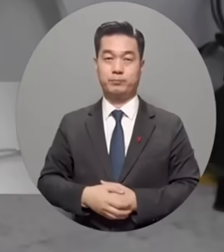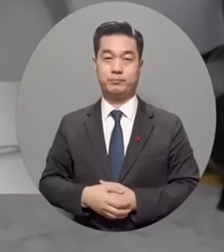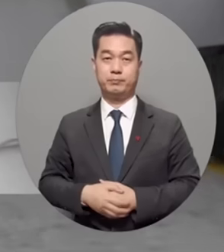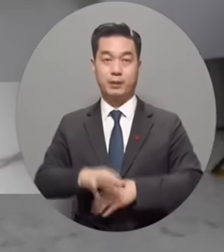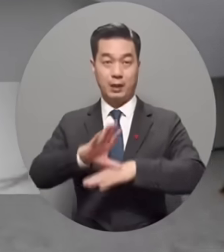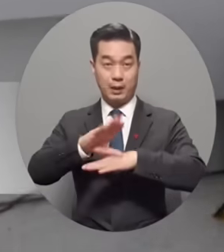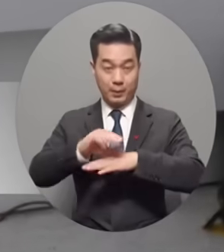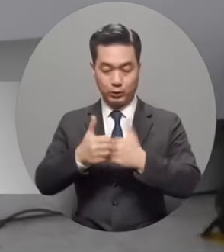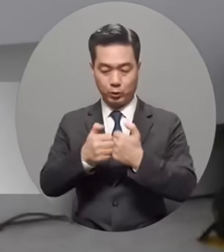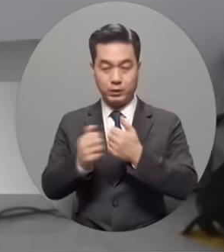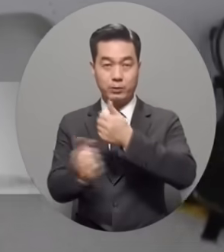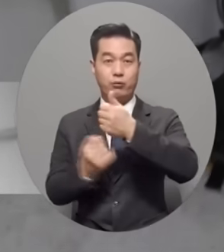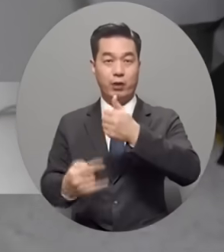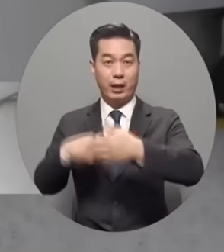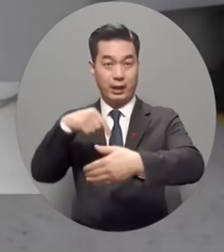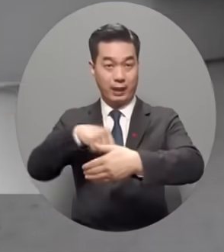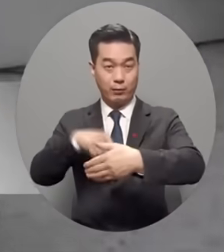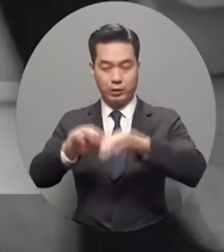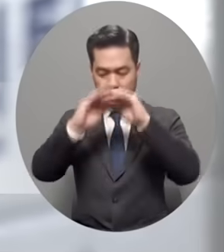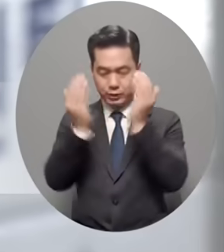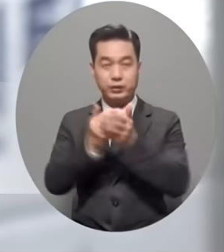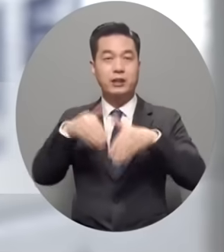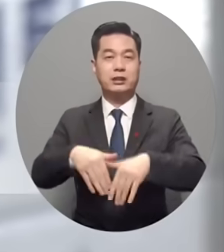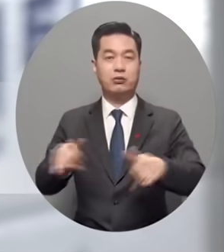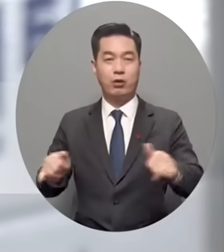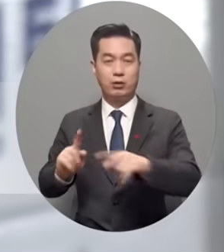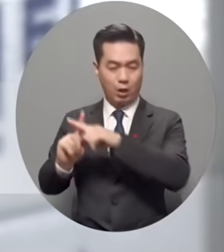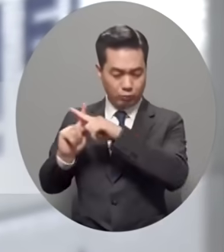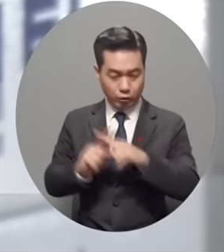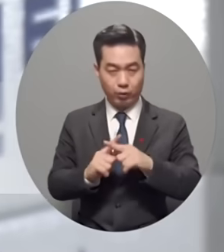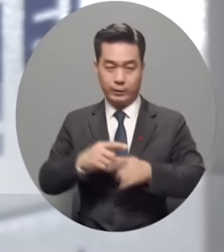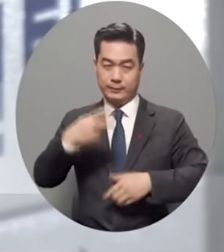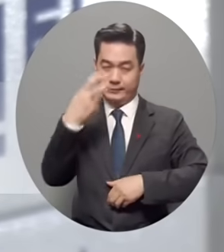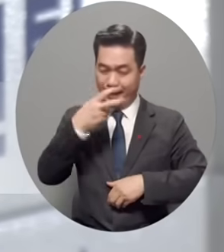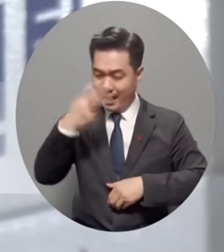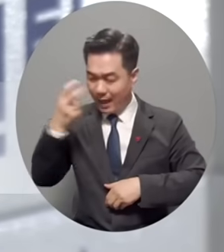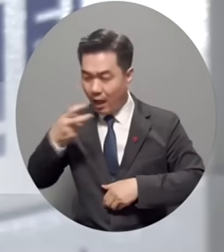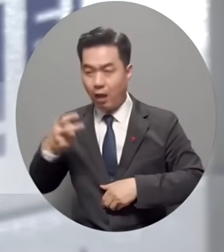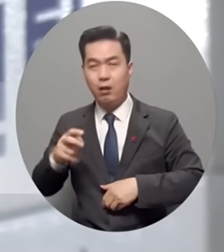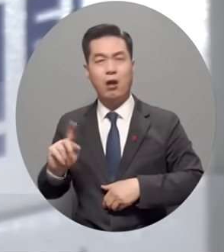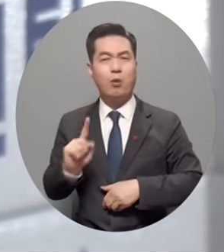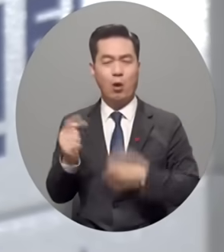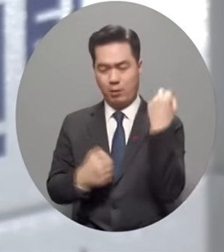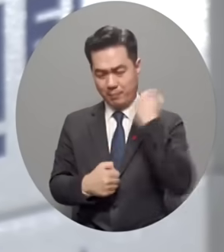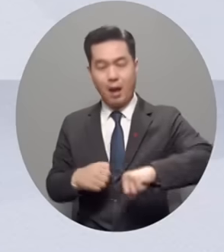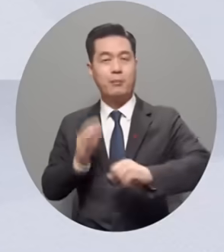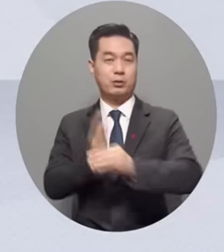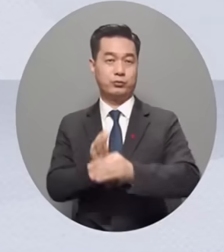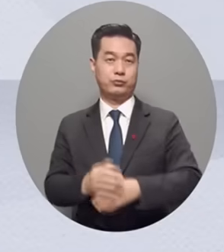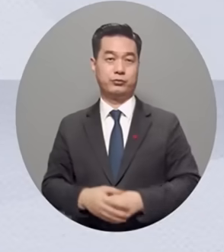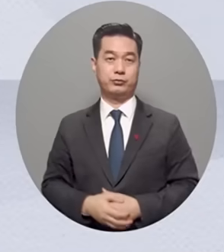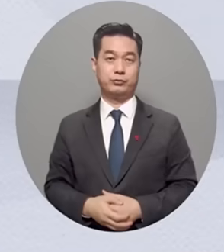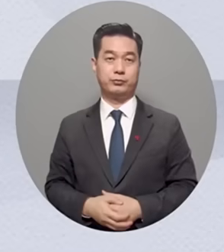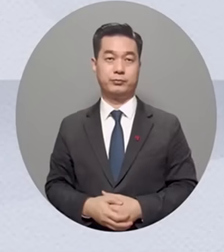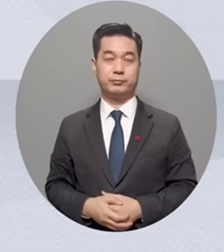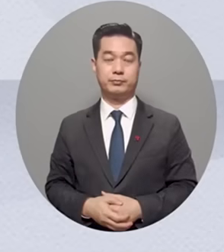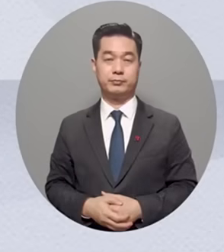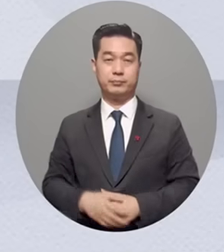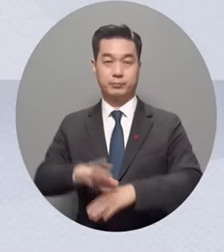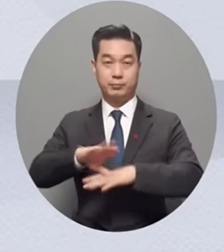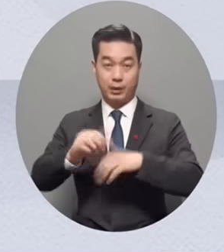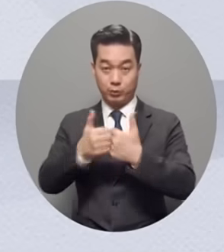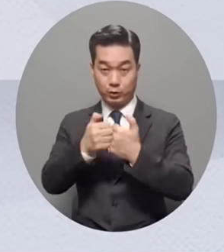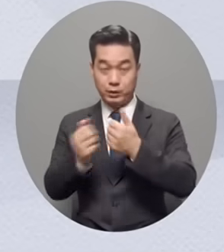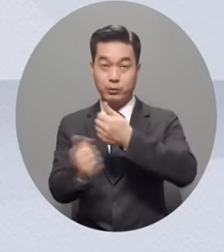내부 구성원들은 전 직원을 대상으로 무차별 사찰을 벌이겠다는 거냐며 반발하고 있습니다. 방심위